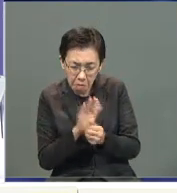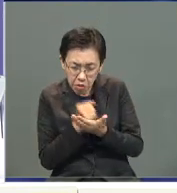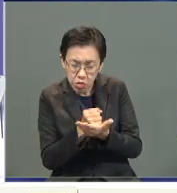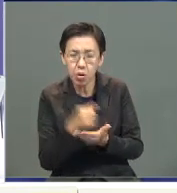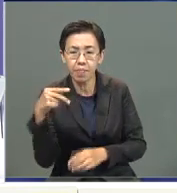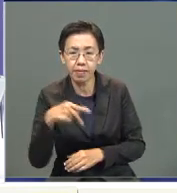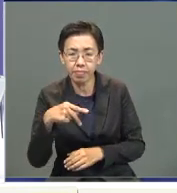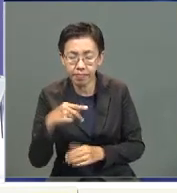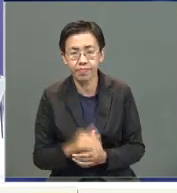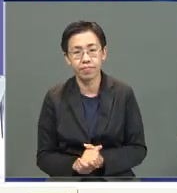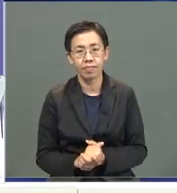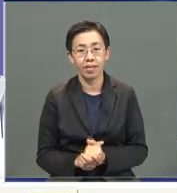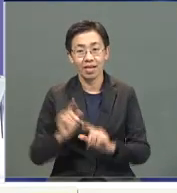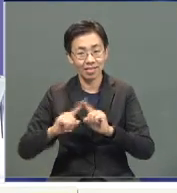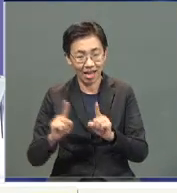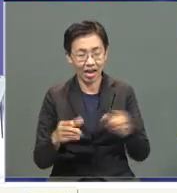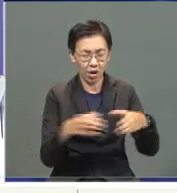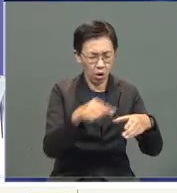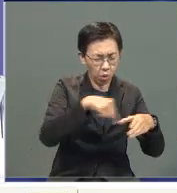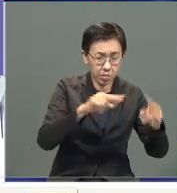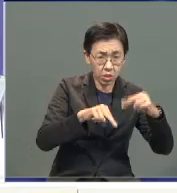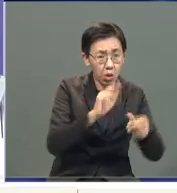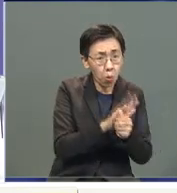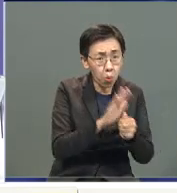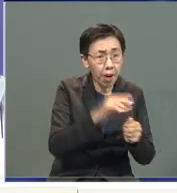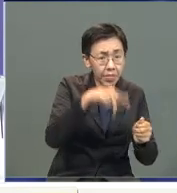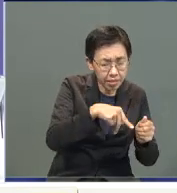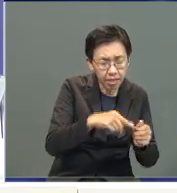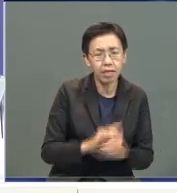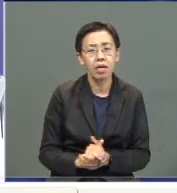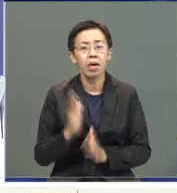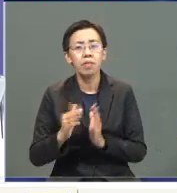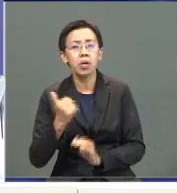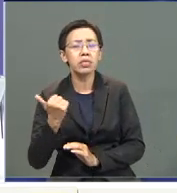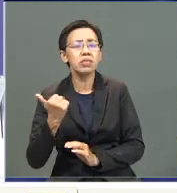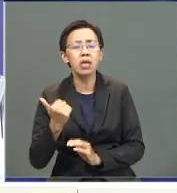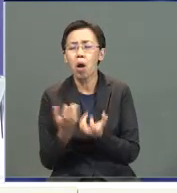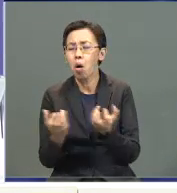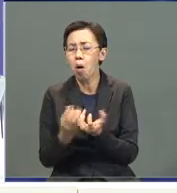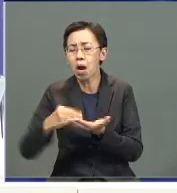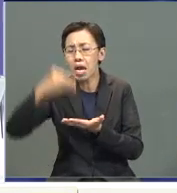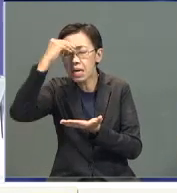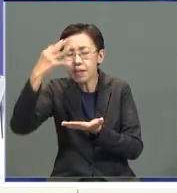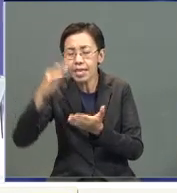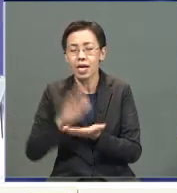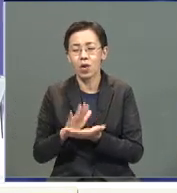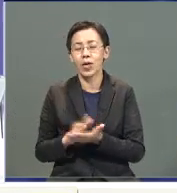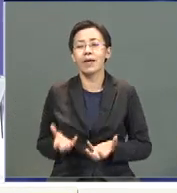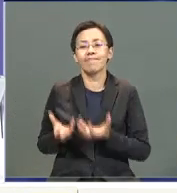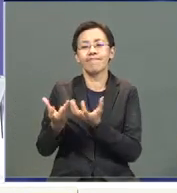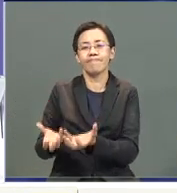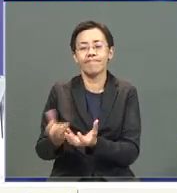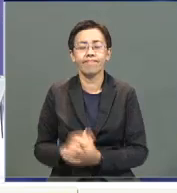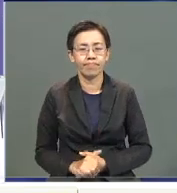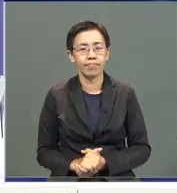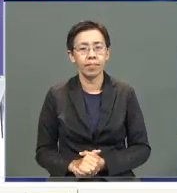ช่วยเหลือต่างไปจากเด็กคนอื่นหรือเหมือนเมื่อก่อนที่เด็กๆบางคนไม่มีอุปกรณ์การเรียนโรงเรียนต้องจัดให้วันนี้เด็กบาง